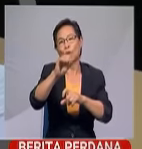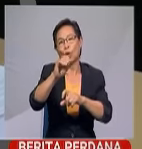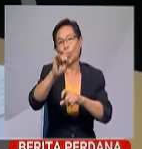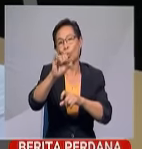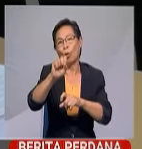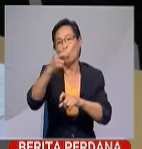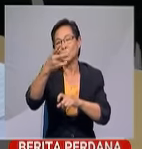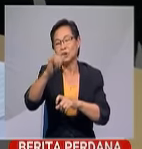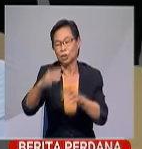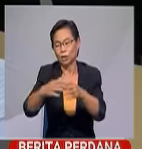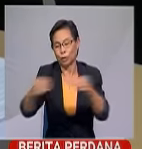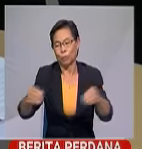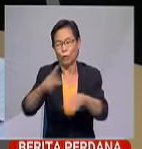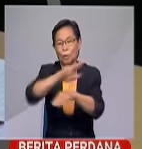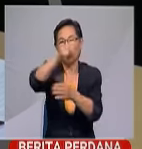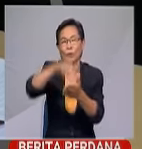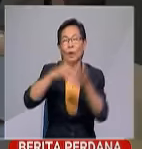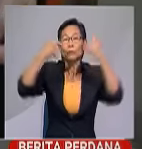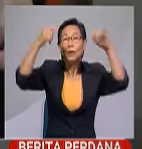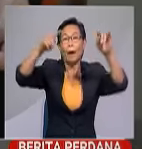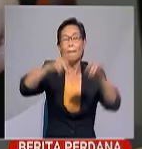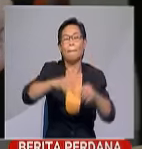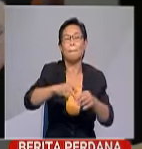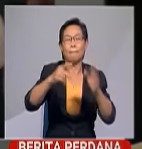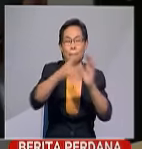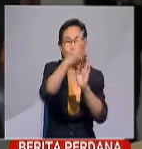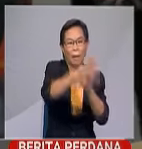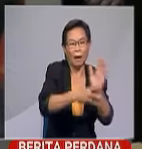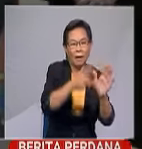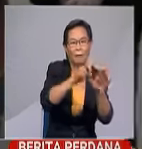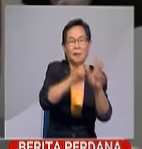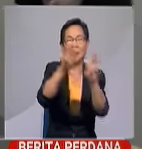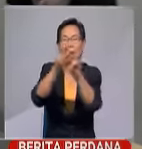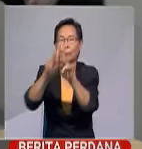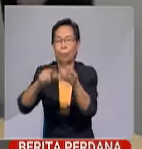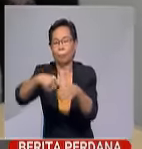Isao Hayashi di Pusat Kecemerlangan Paralimpik di Kampung Pandan.